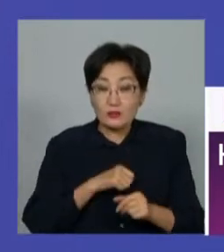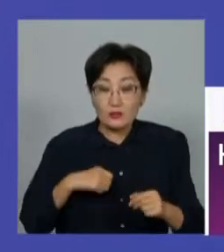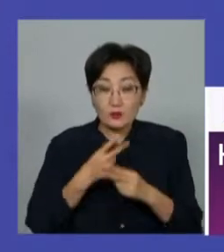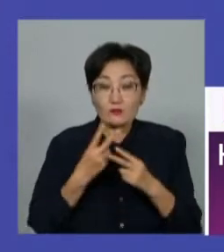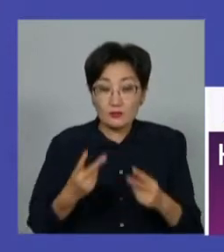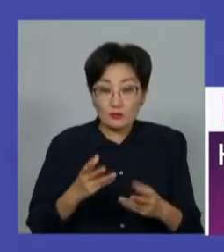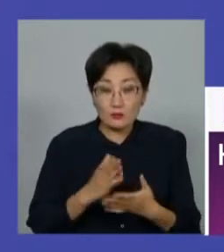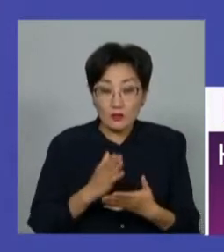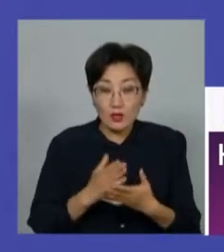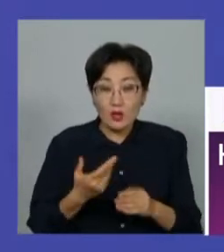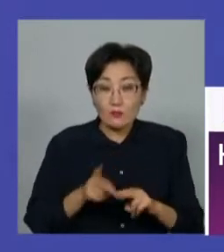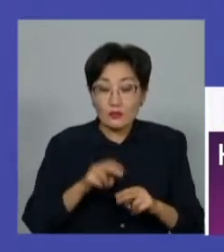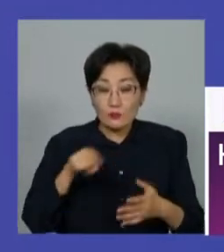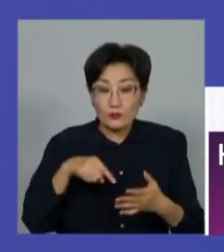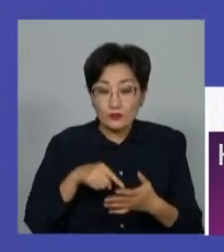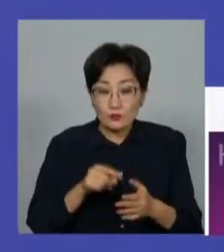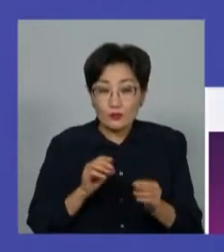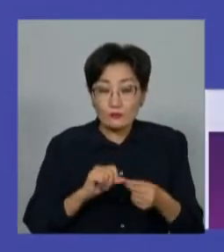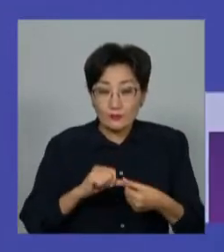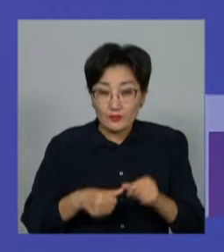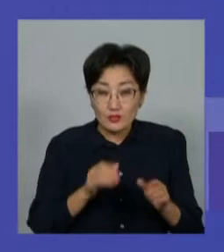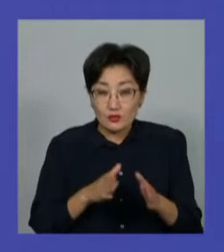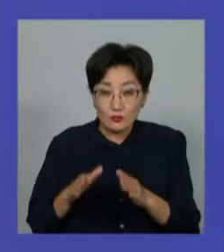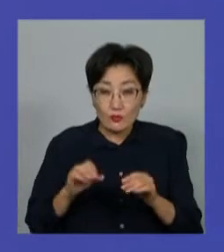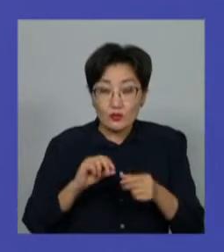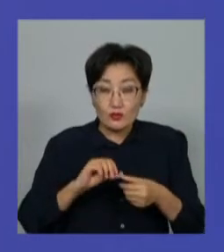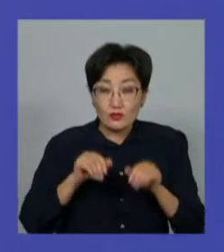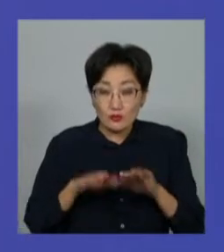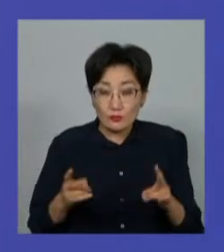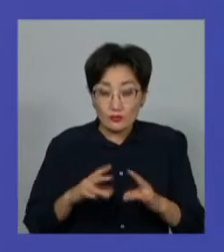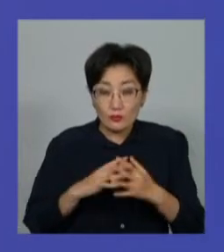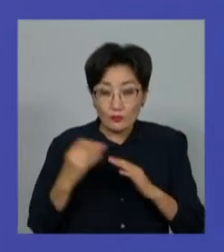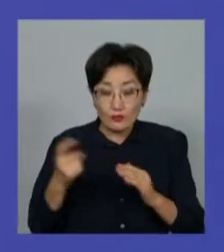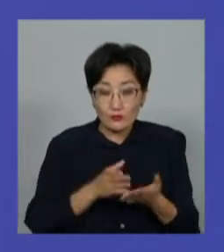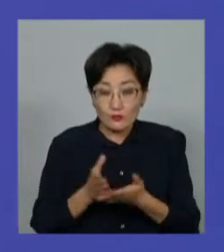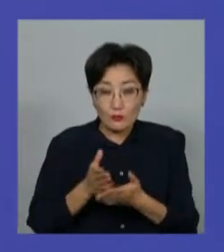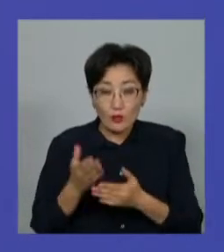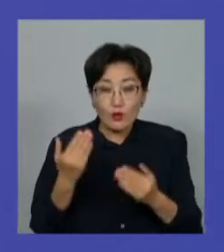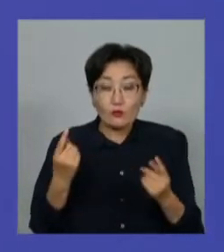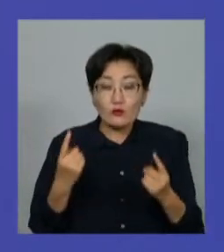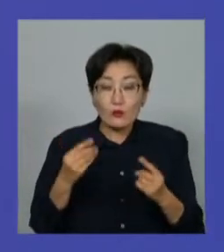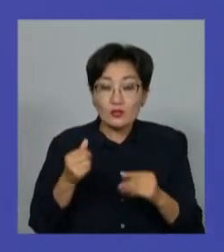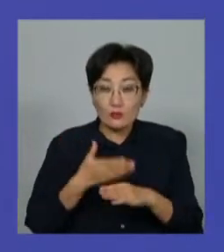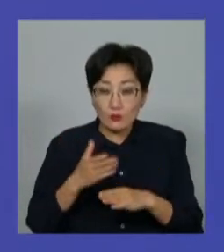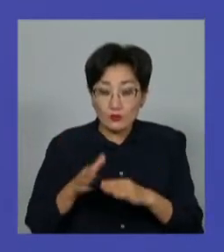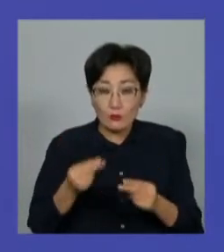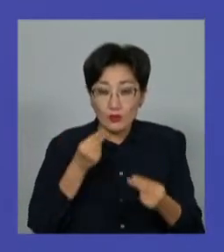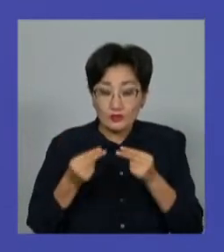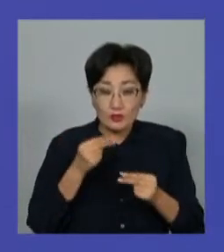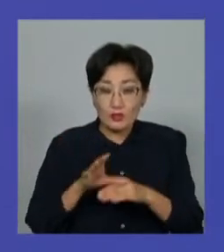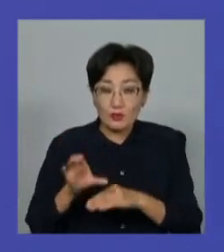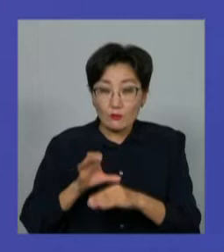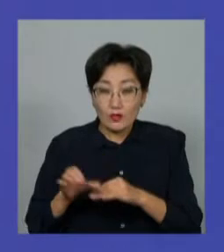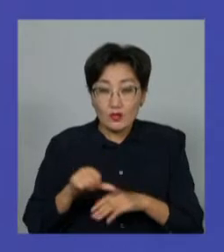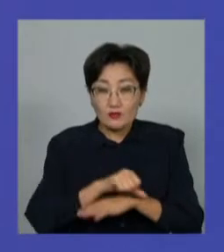көріп отырсыздар. Аталған мәселені жүйелі түрде шешуіміз қажет. Ауыл шаруашылығы саласына қыруар қаржы бөлсек те, азық-түліктің басым